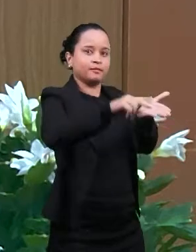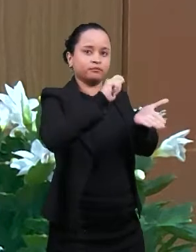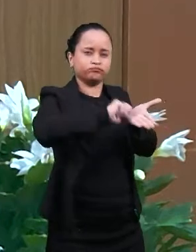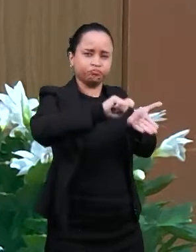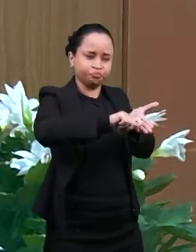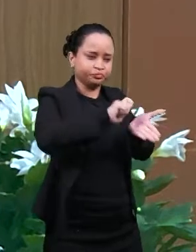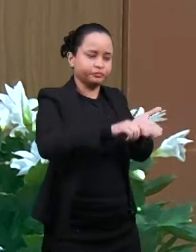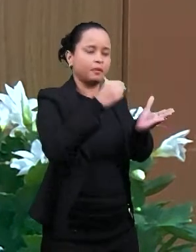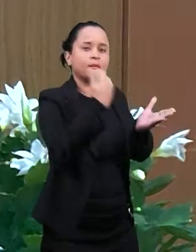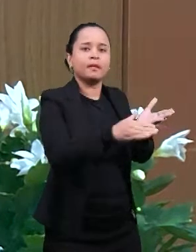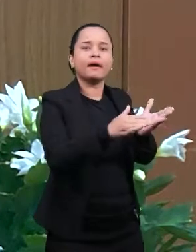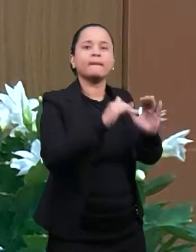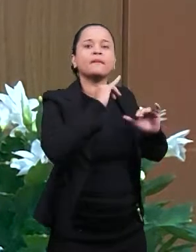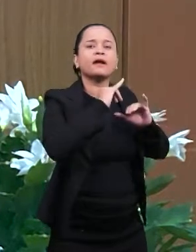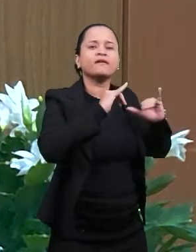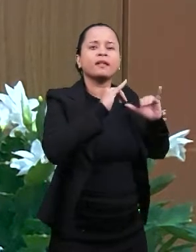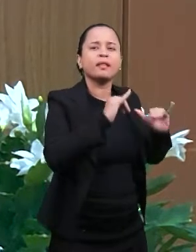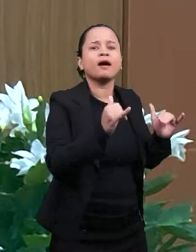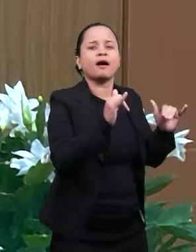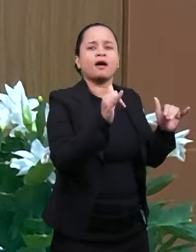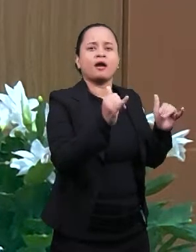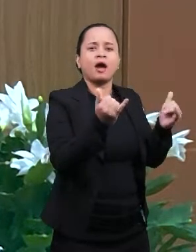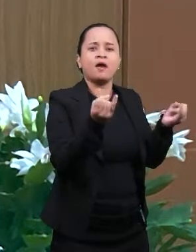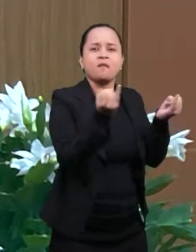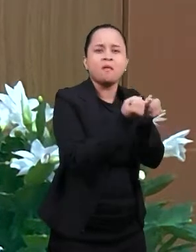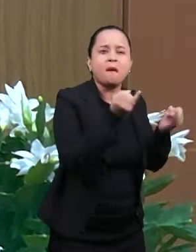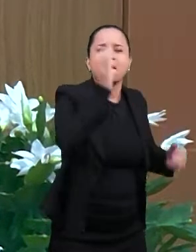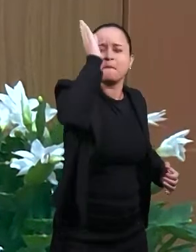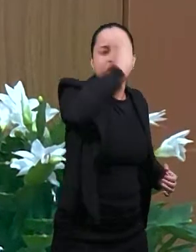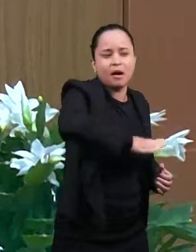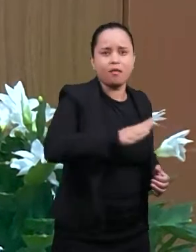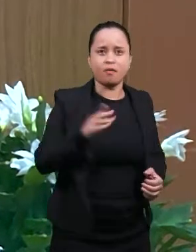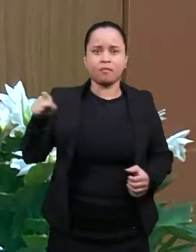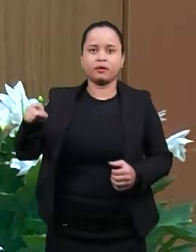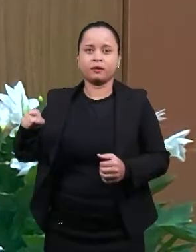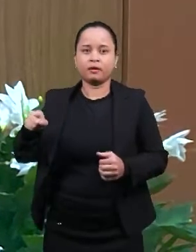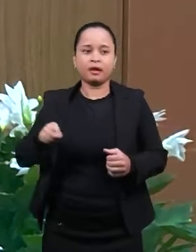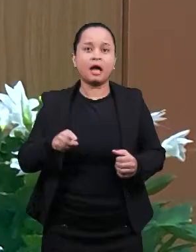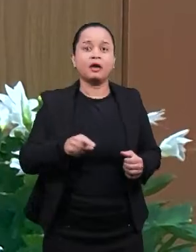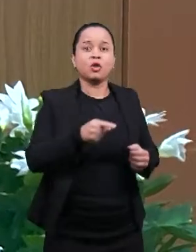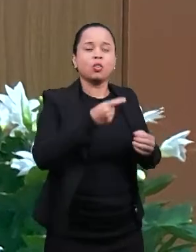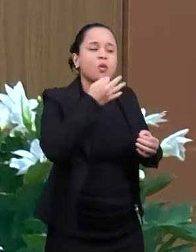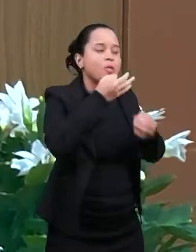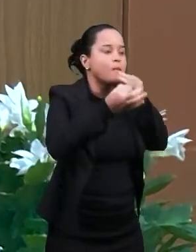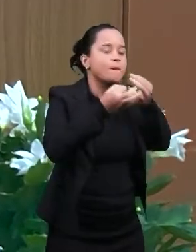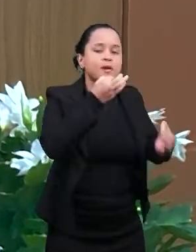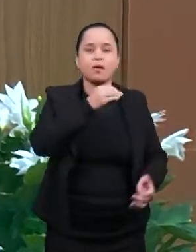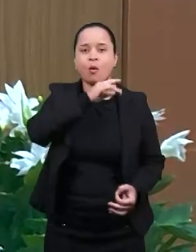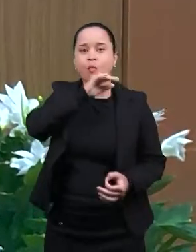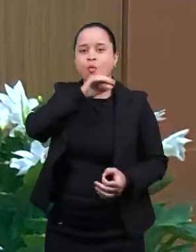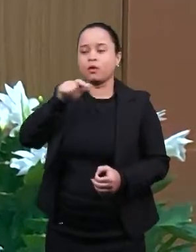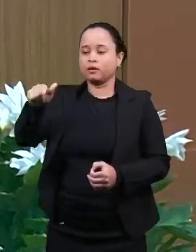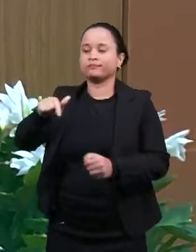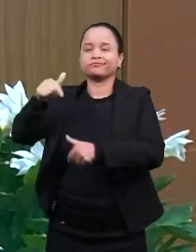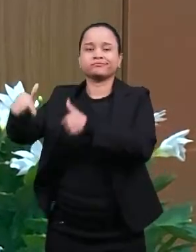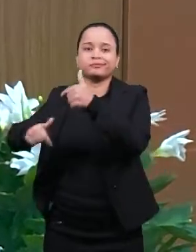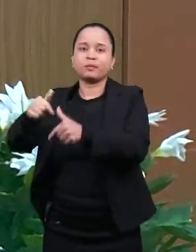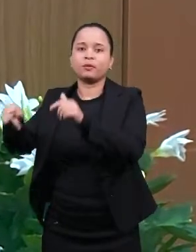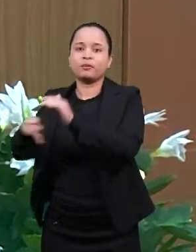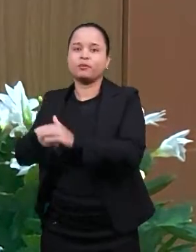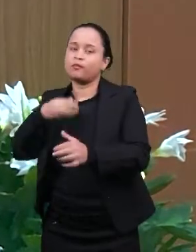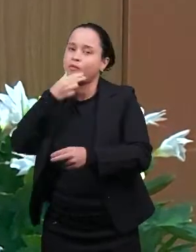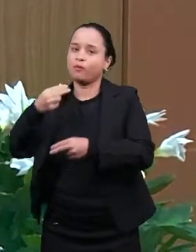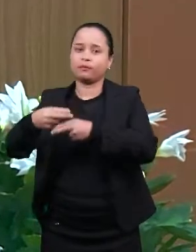говорить плохо, чтобы комментировать о труде Неемии. о той работе, которую Неемия